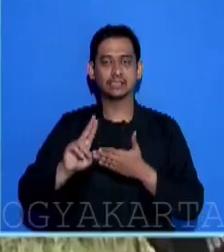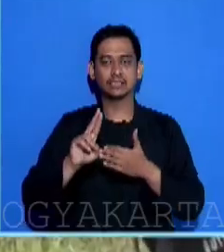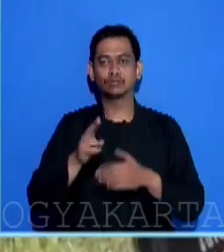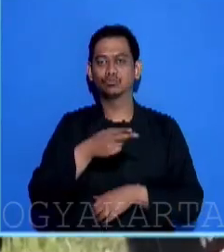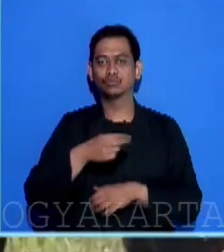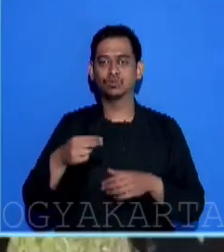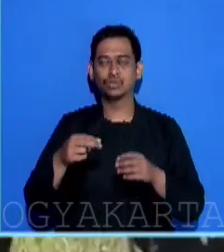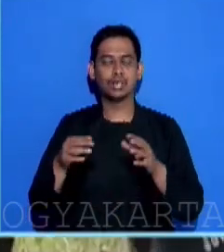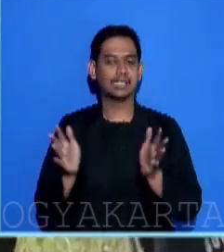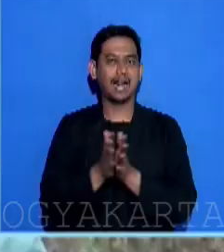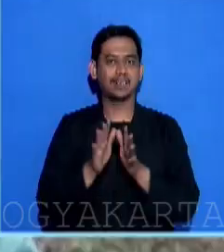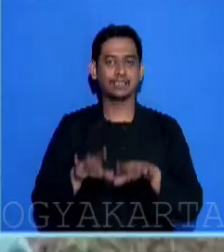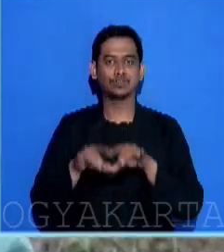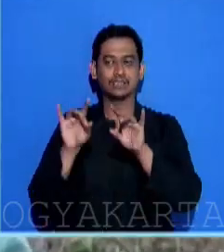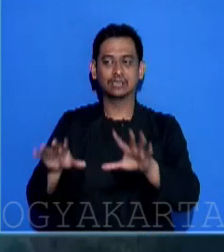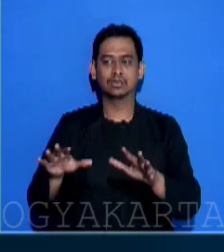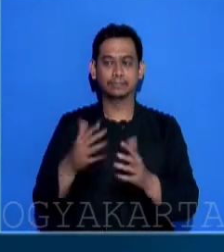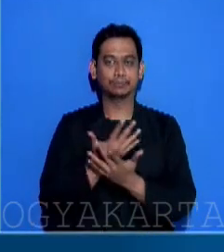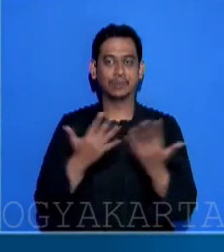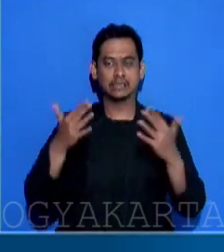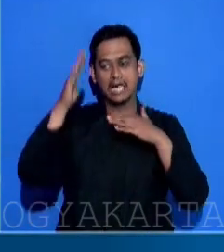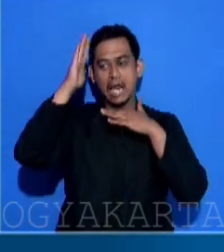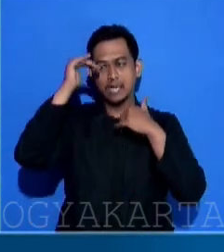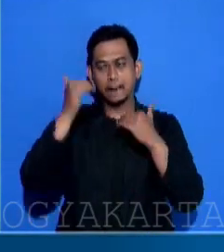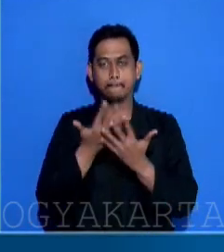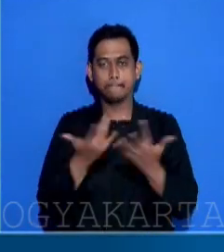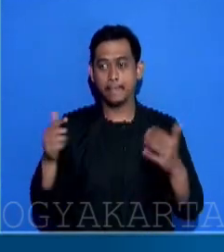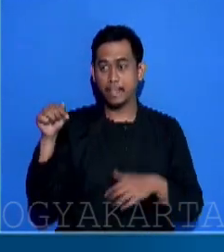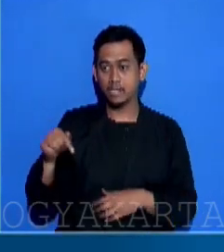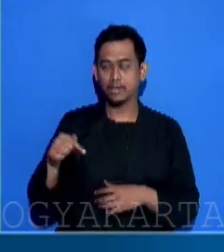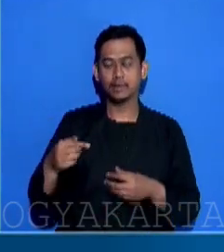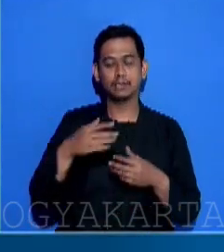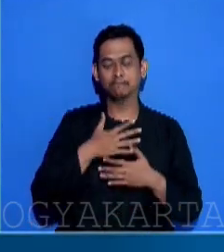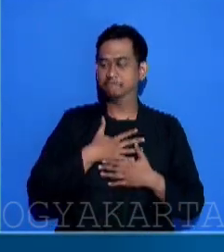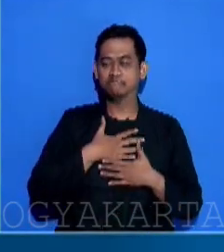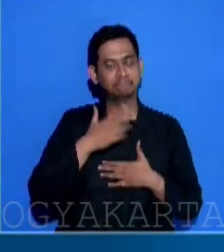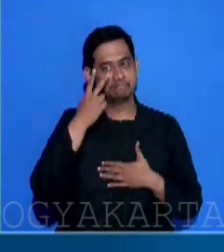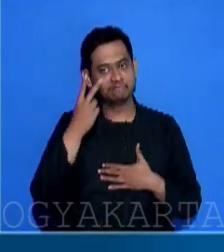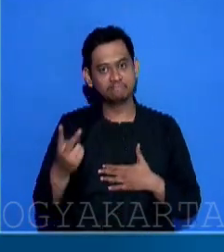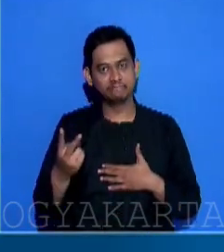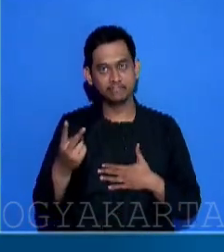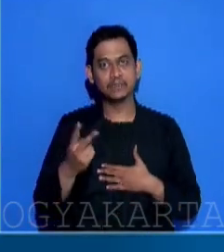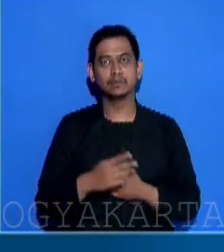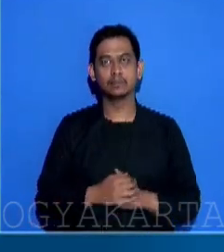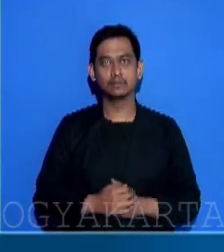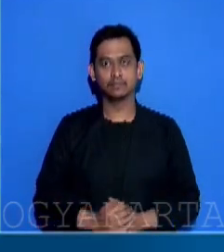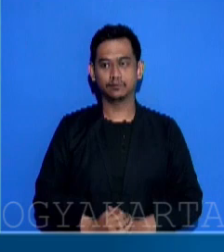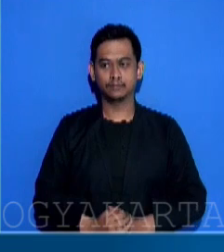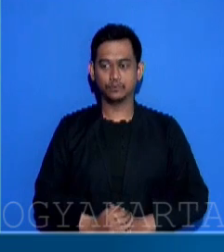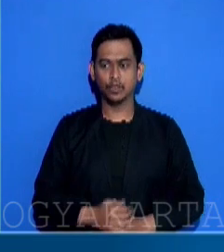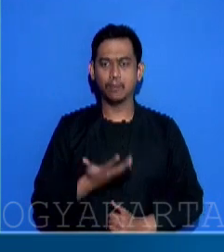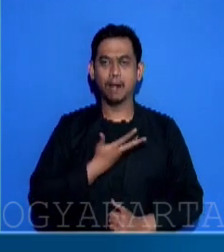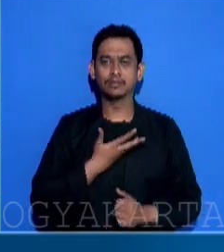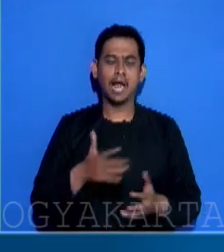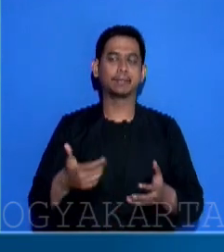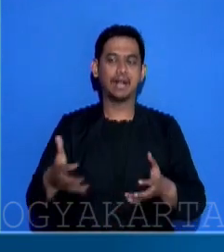di Australia, serta masyarakat. Ya, mudah-mudahan masyarakat sekarang lebih peka dan mau peduli. Bukan berarti tinggal mau petik